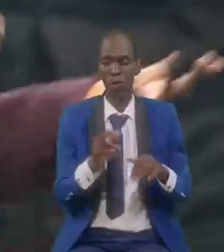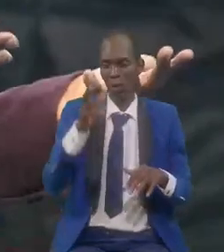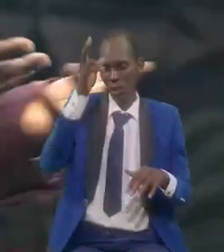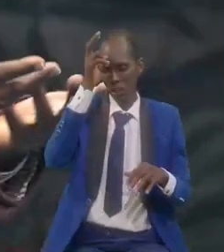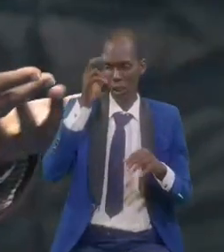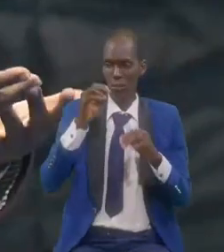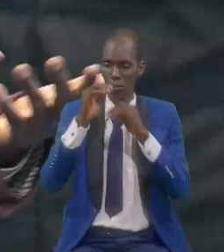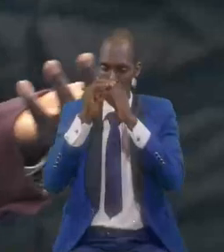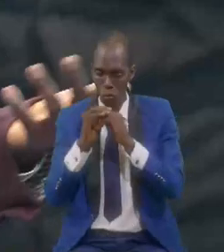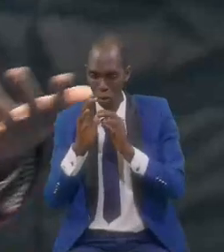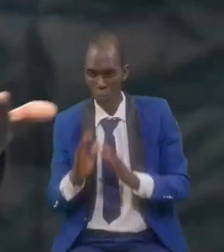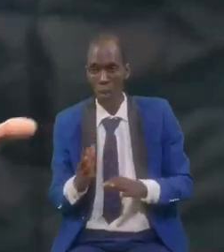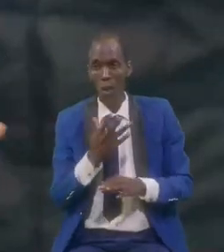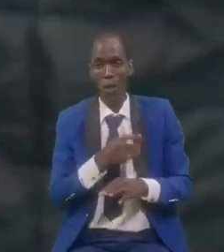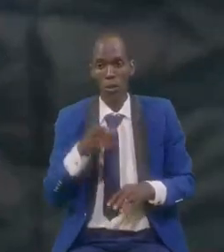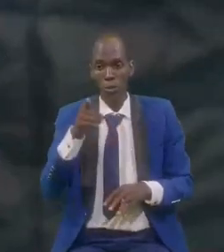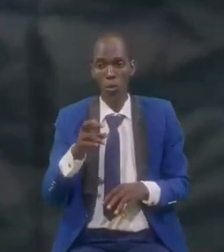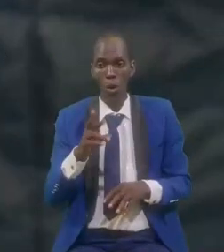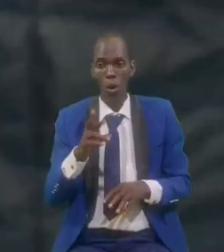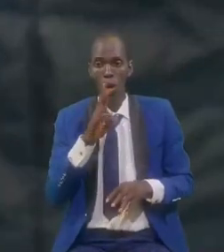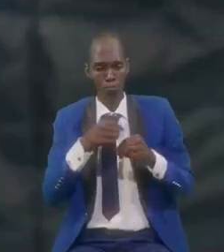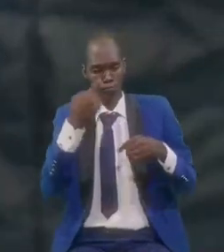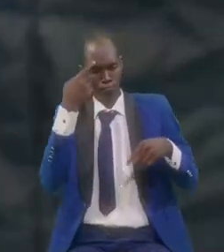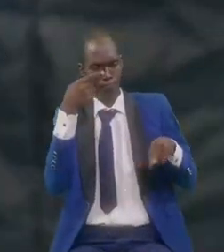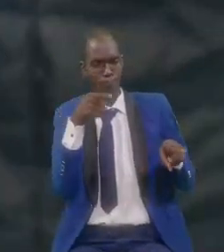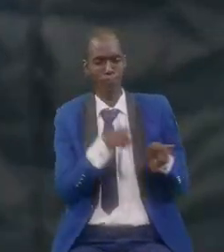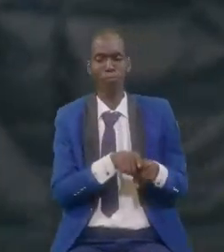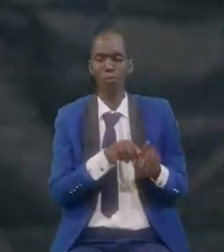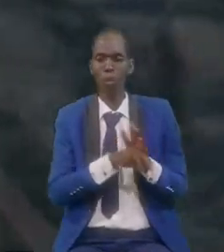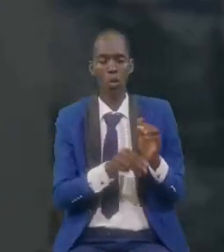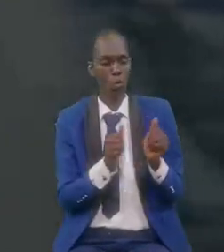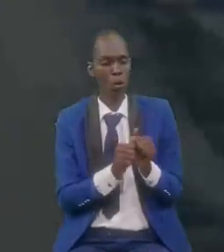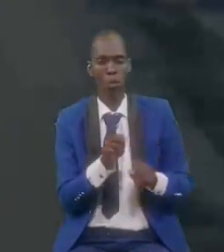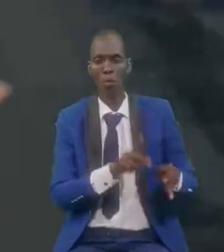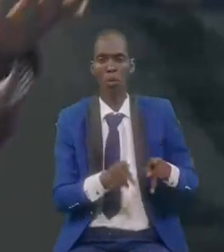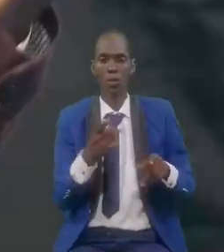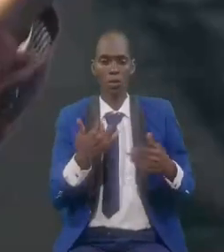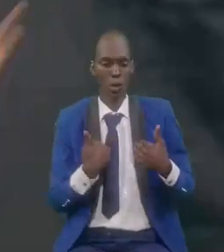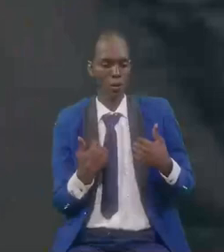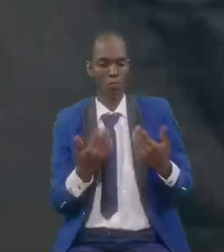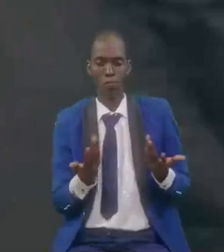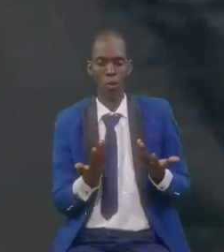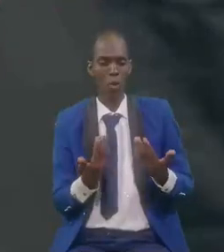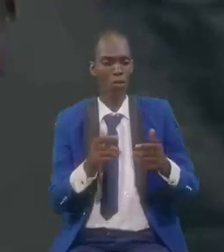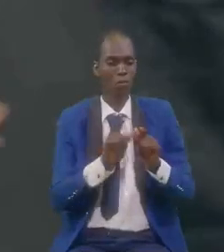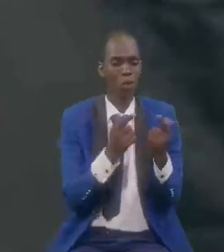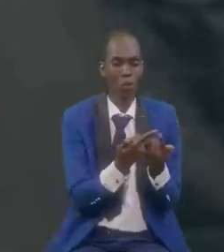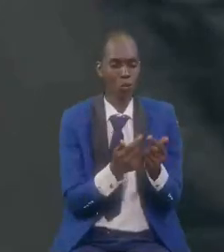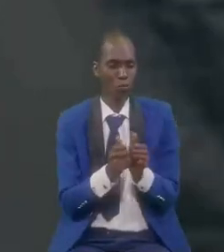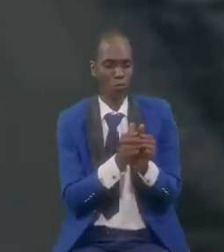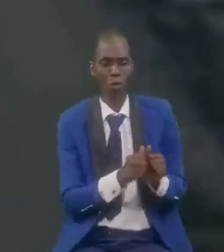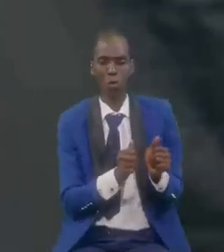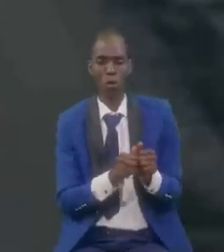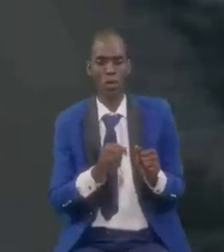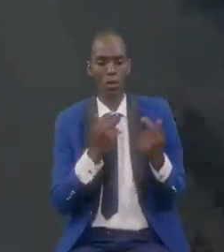Satan, maintenant tu es en accord avec eux. Et vous constituez une société, vous formez